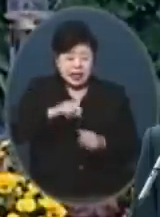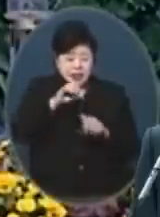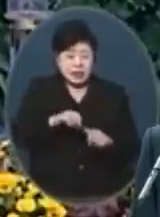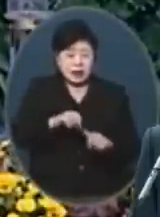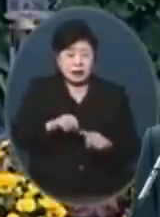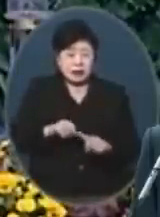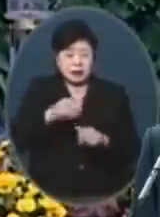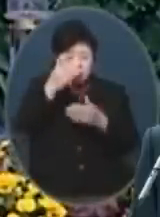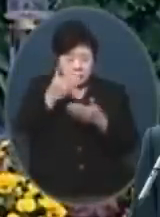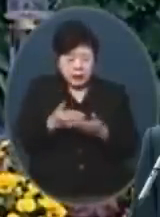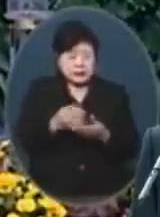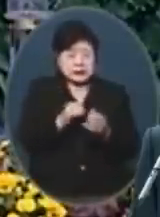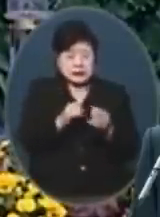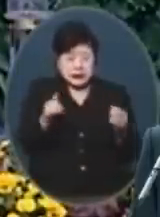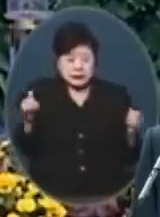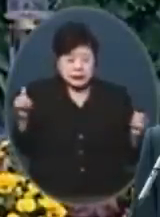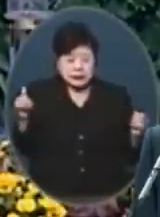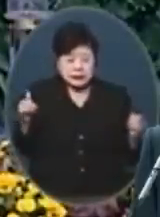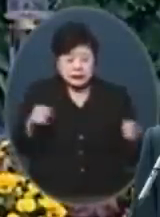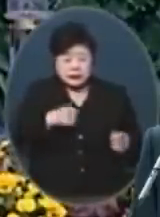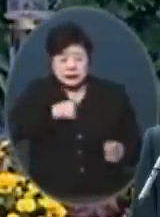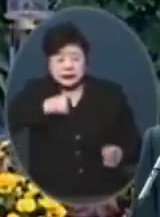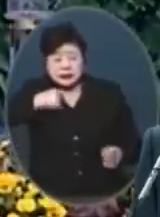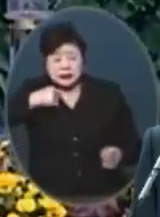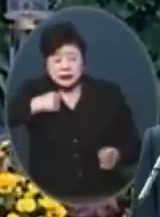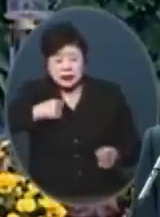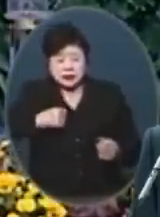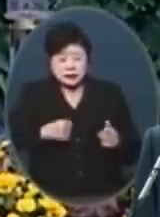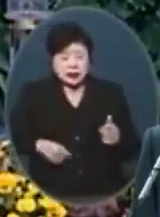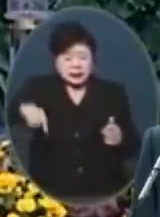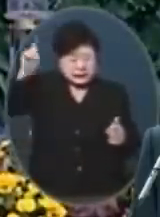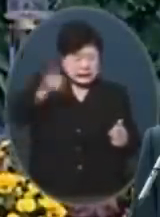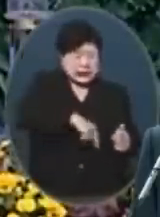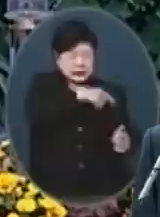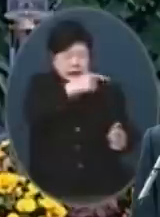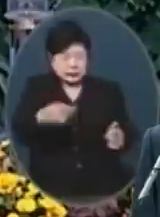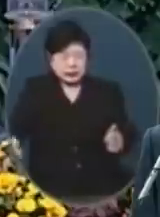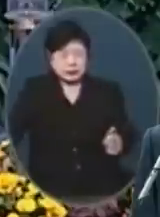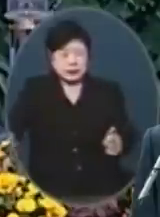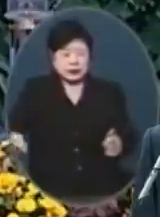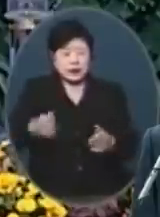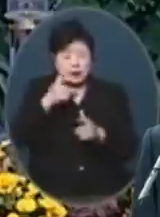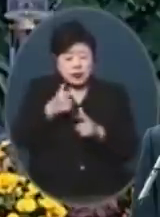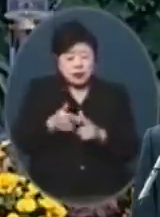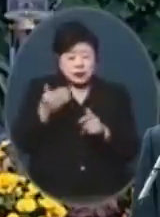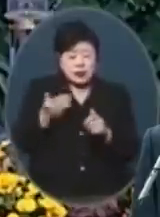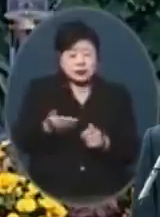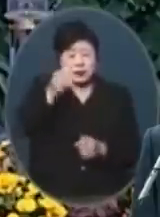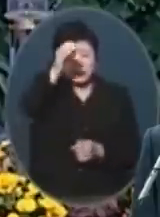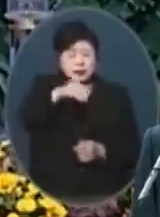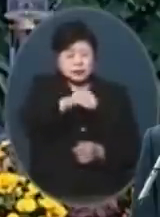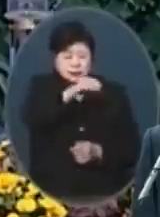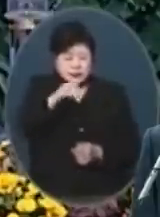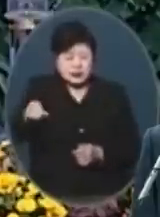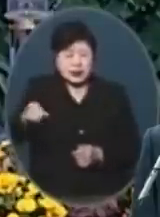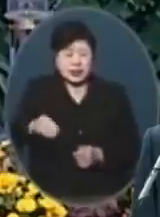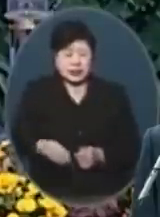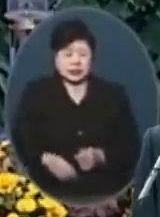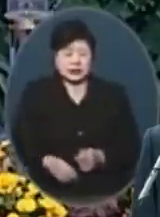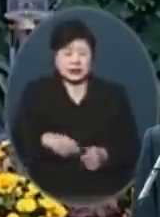선고받으면 먼저 끌려가서 채찍을 망합니다. 예수께서도 십자가를 지시기